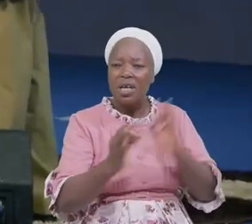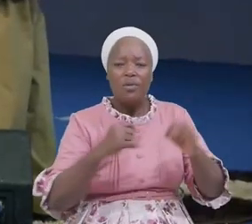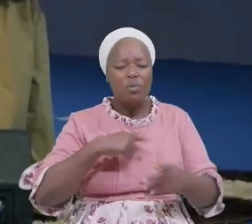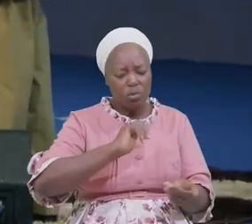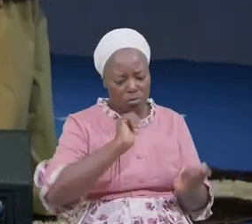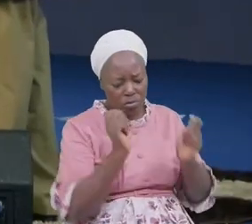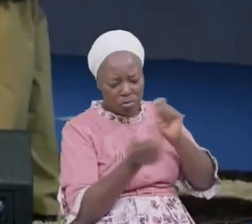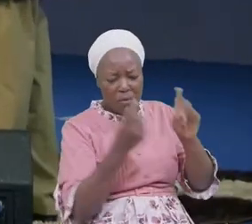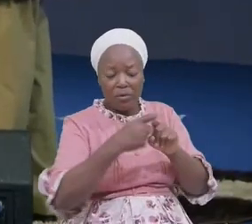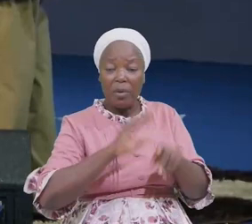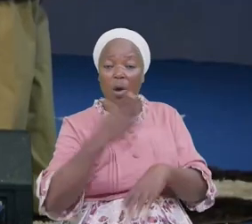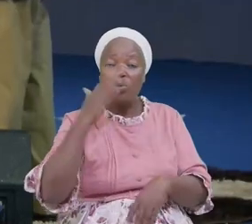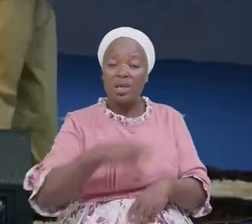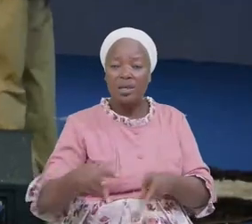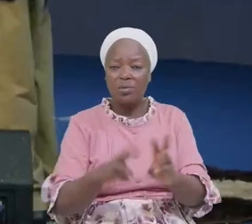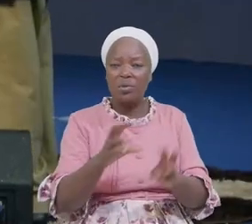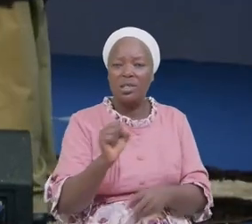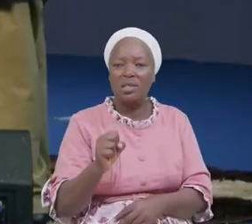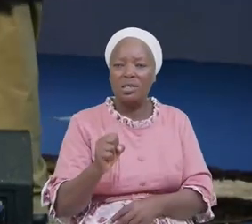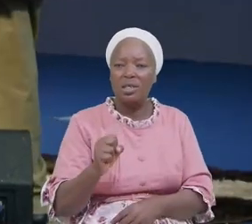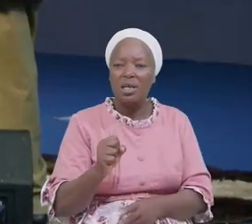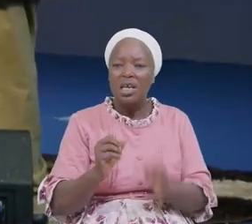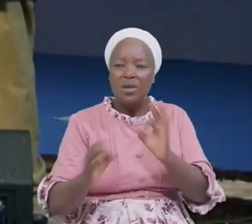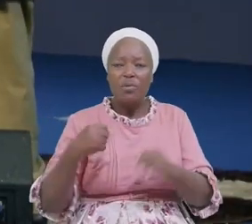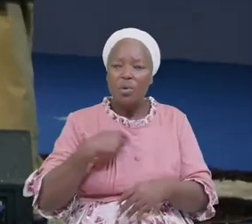Si nous détournons de nos mauvaises voies.